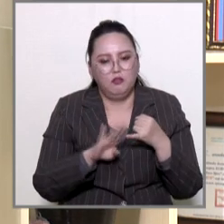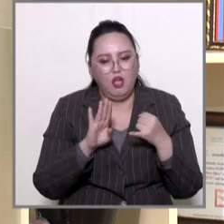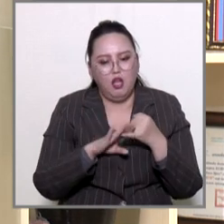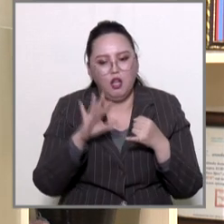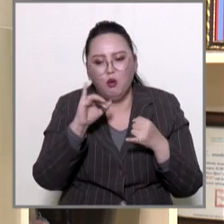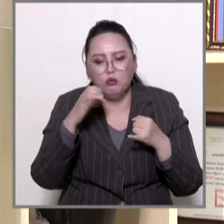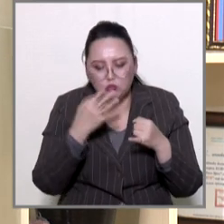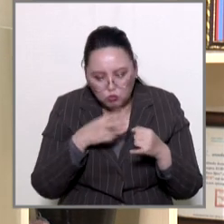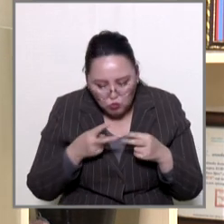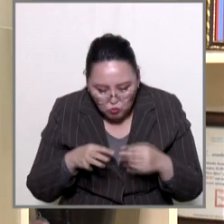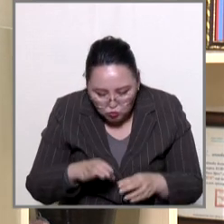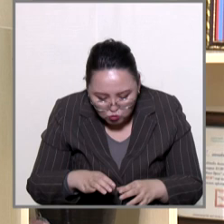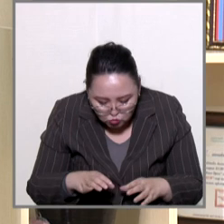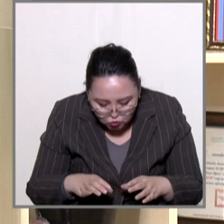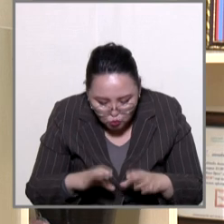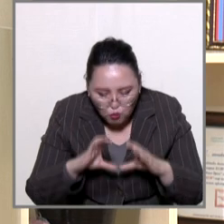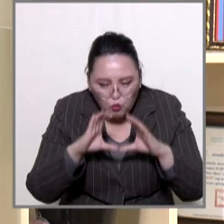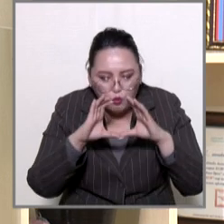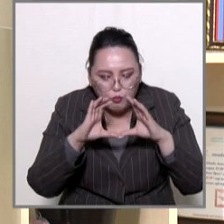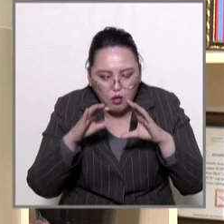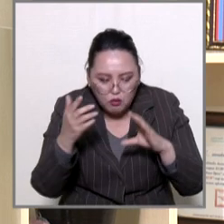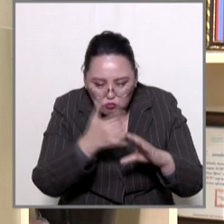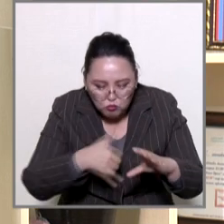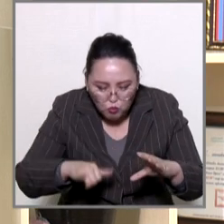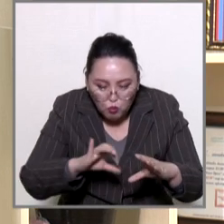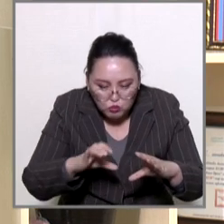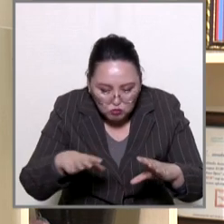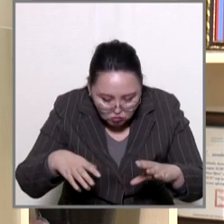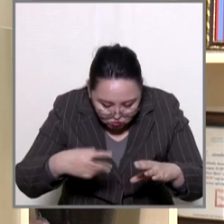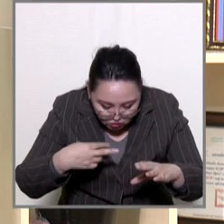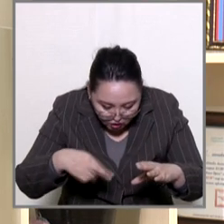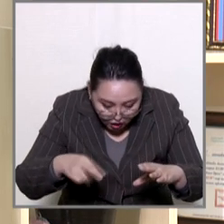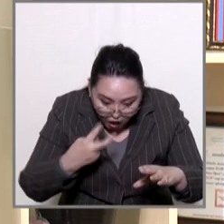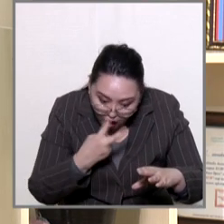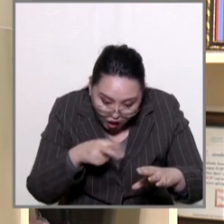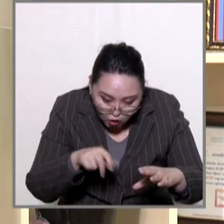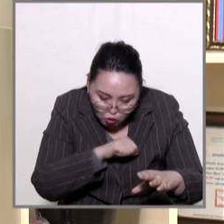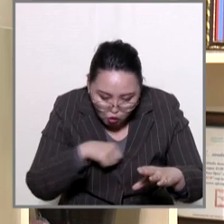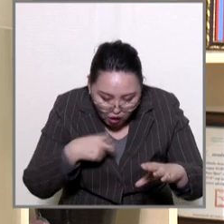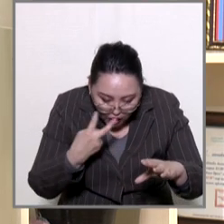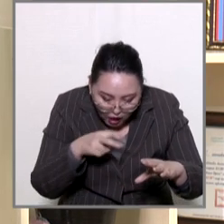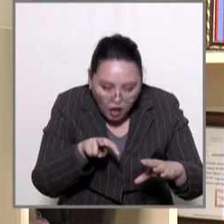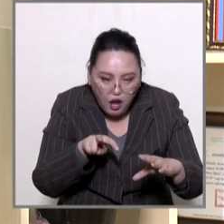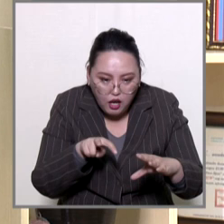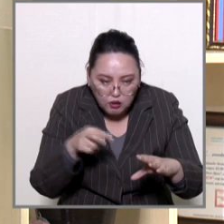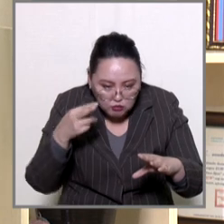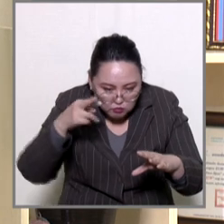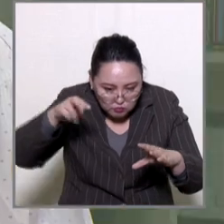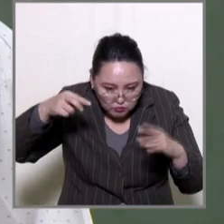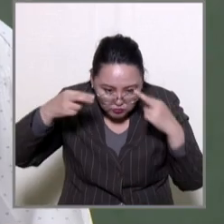ууж байхдаа эврээ ажиглавал нөгөө эвэр нь арай л татгшоохоо дугуурн байх нь ажиглагдах